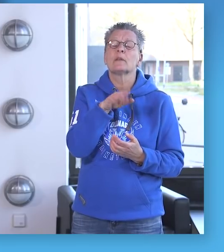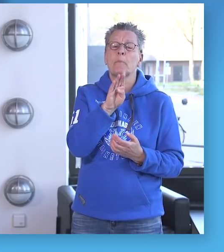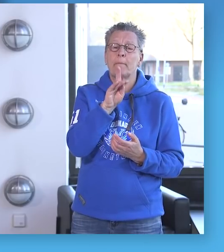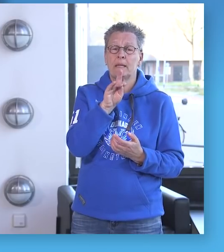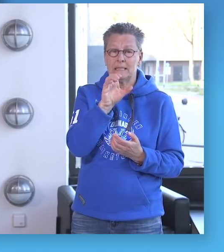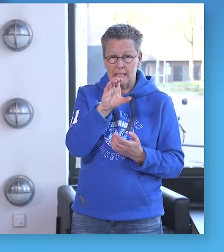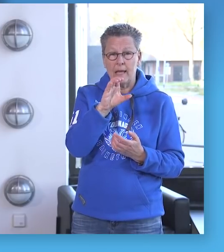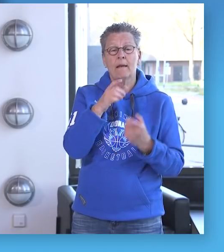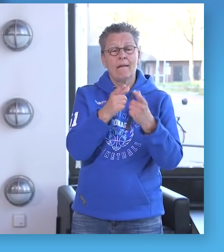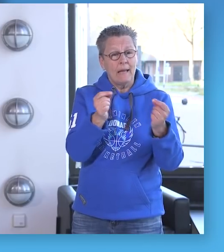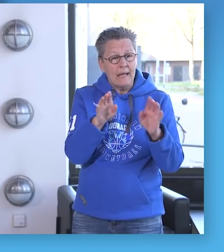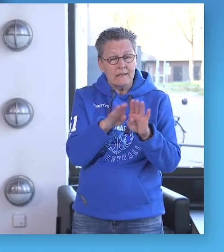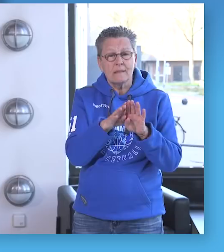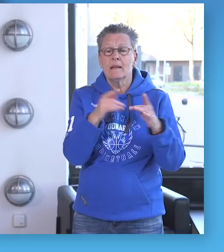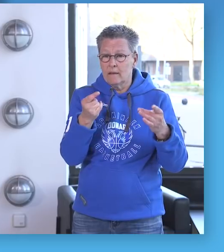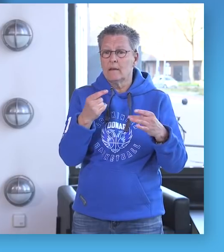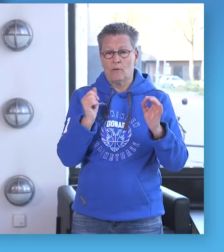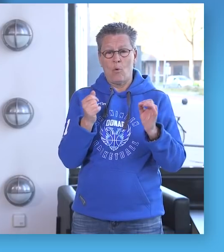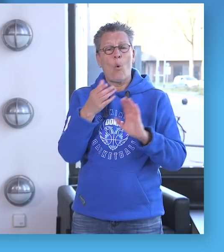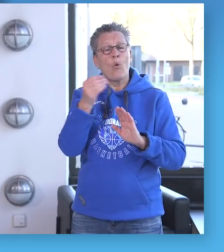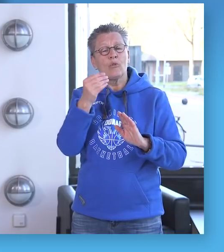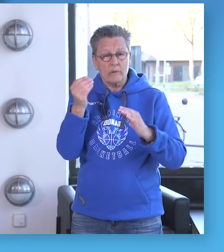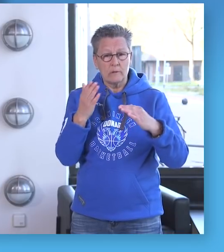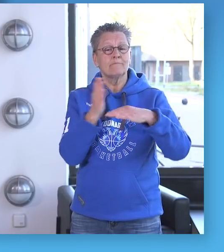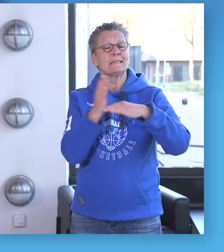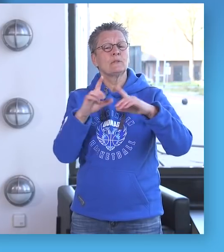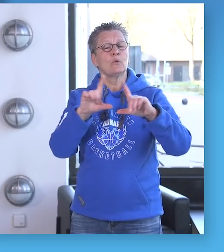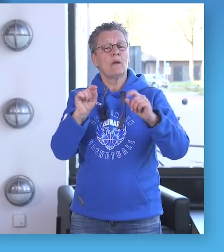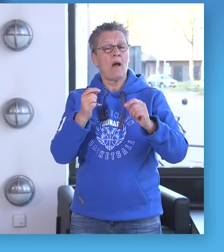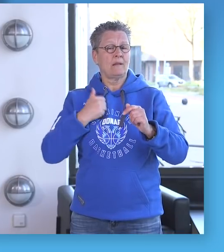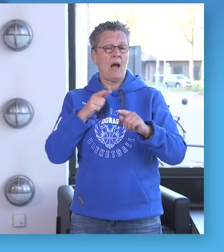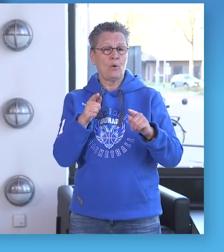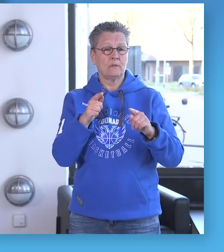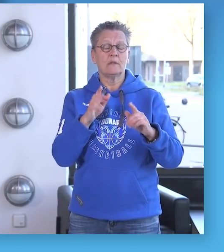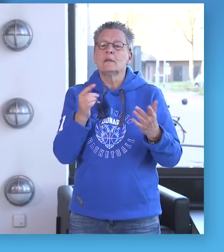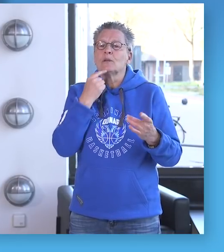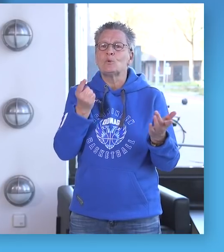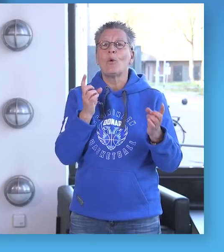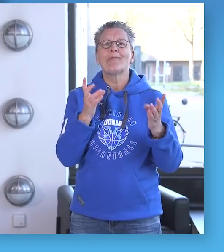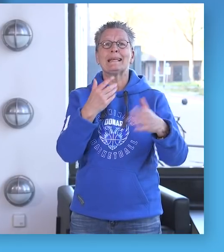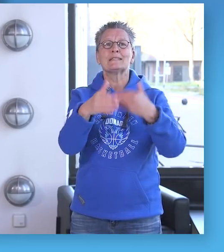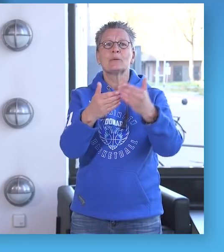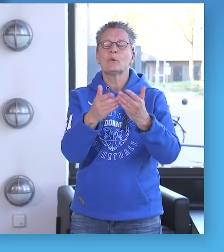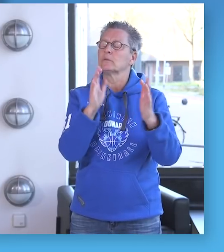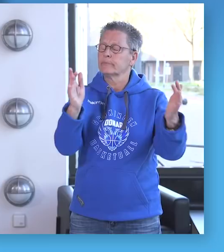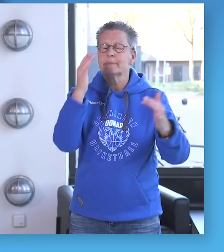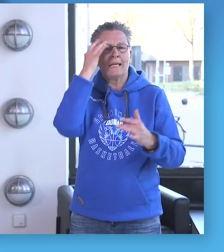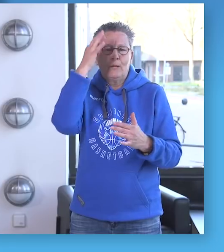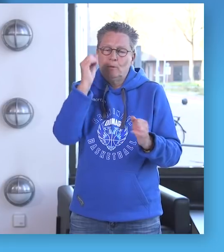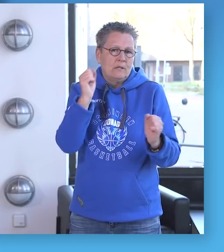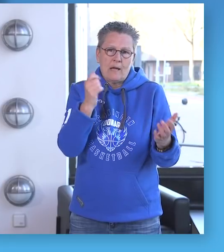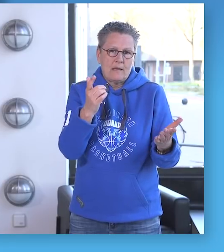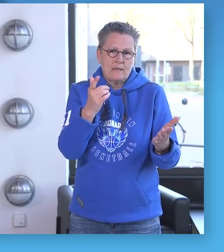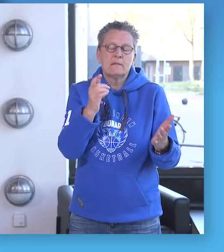1700 seizoenkaarthouders. Ja, het is een illusie dat als het ware in dat gremium niks gaat gebeuren. Ook wij zullen